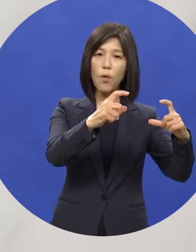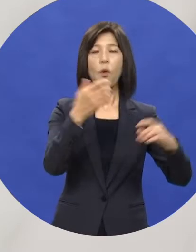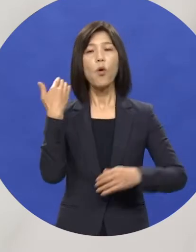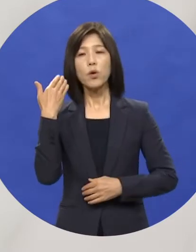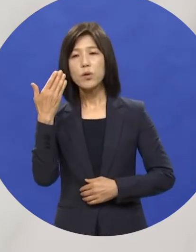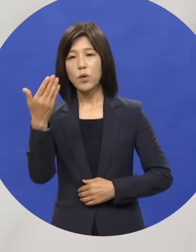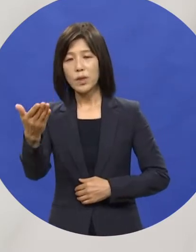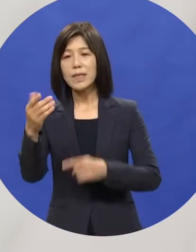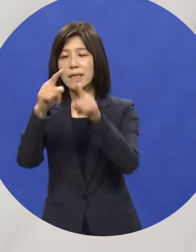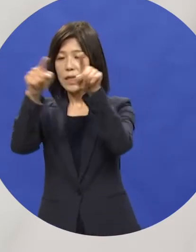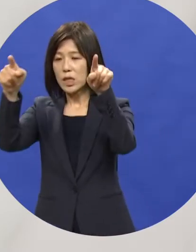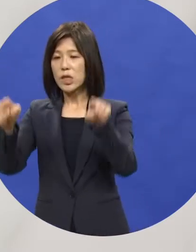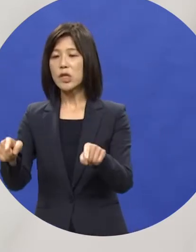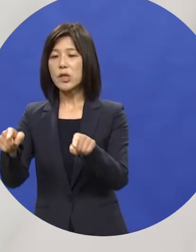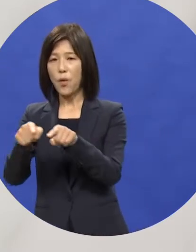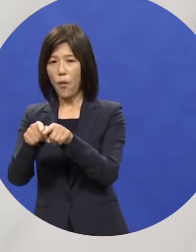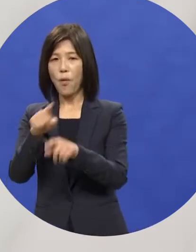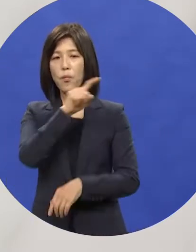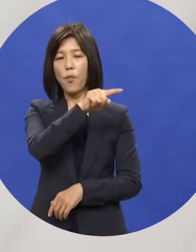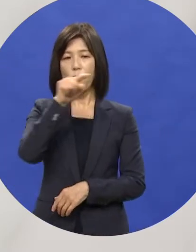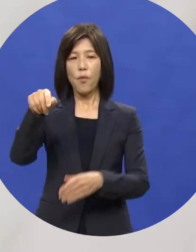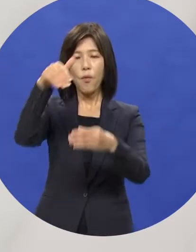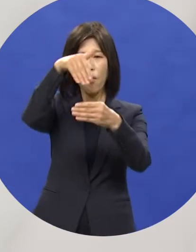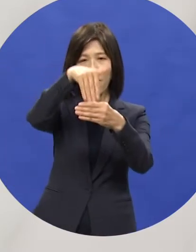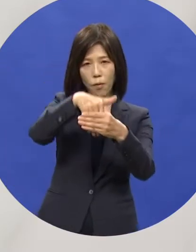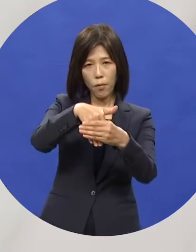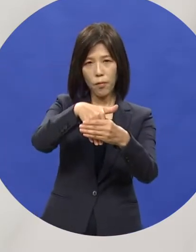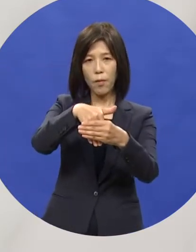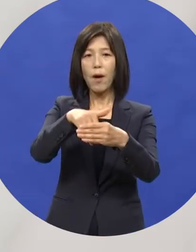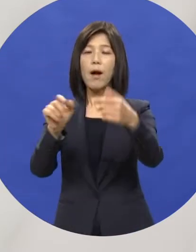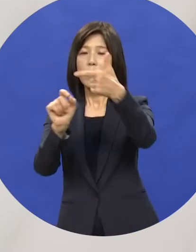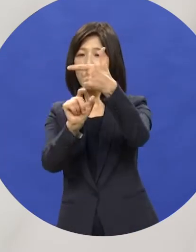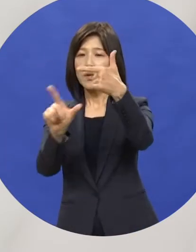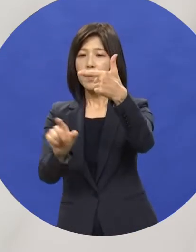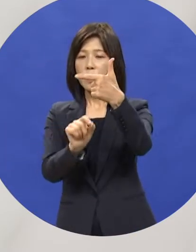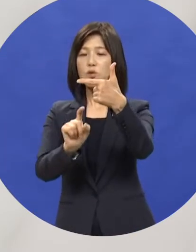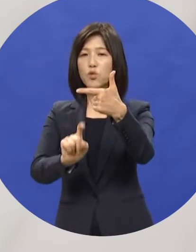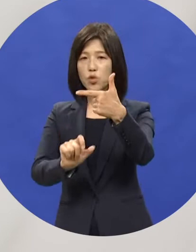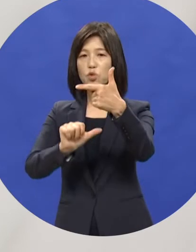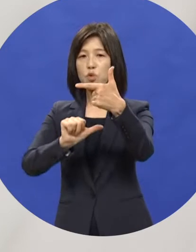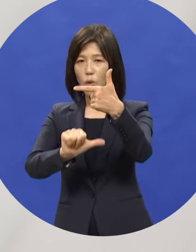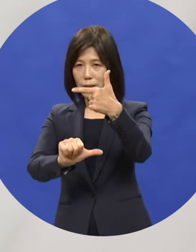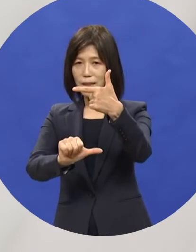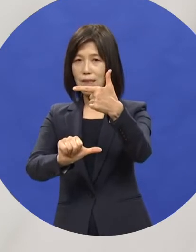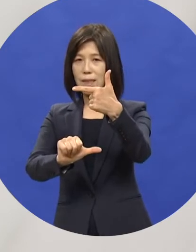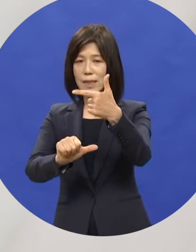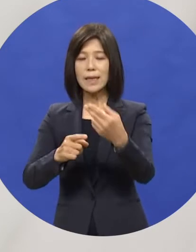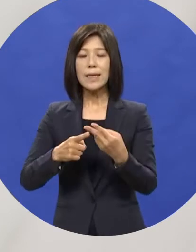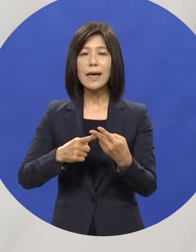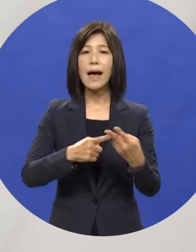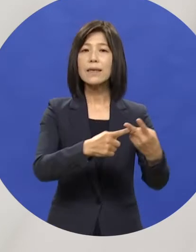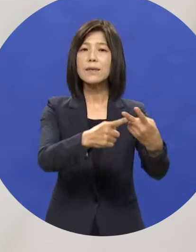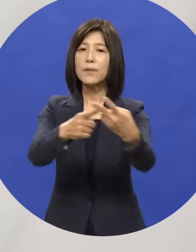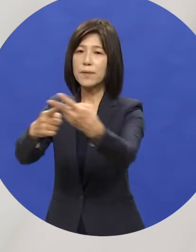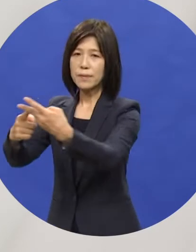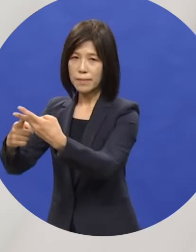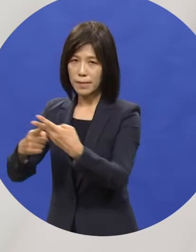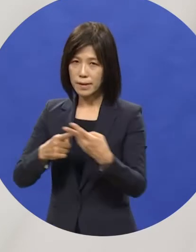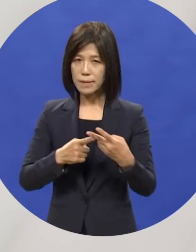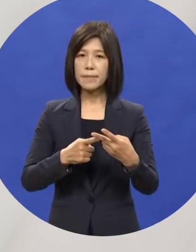と予診票などが入った個別通知は6月15日火曜日に発送します